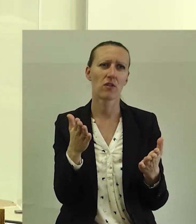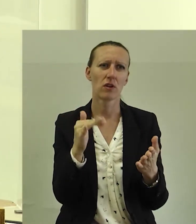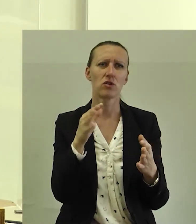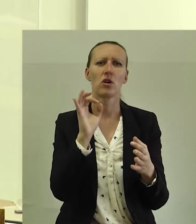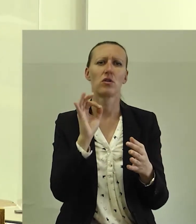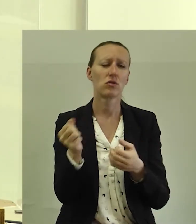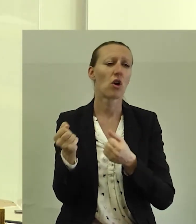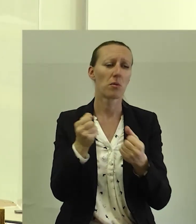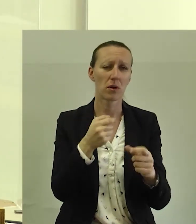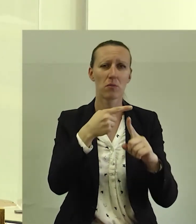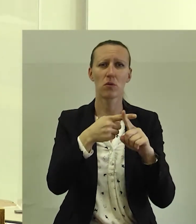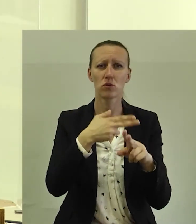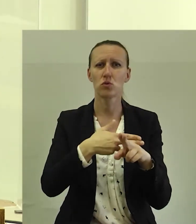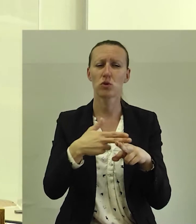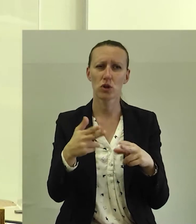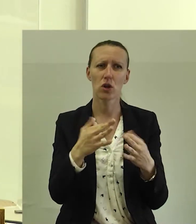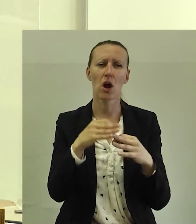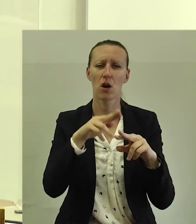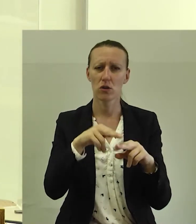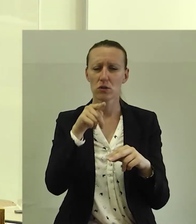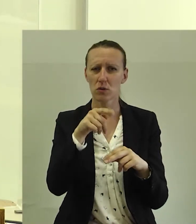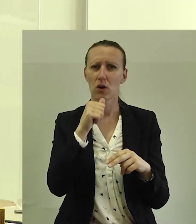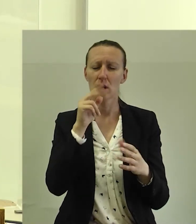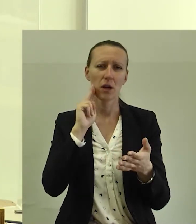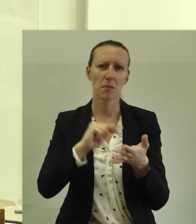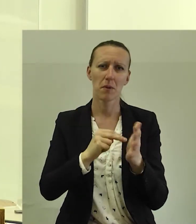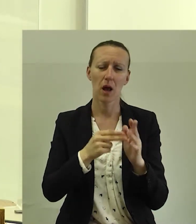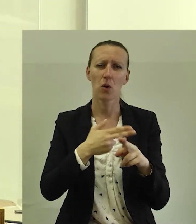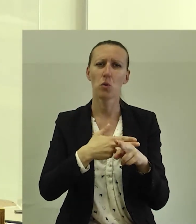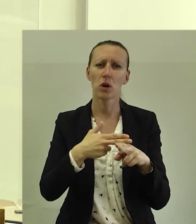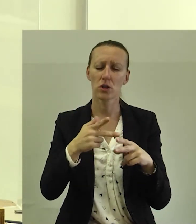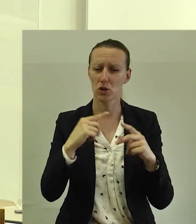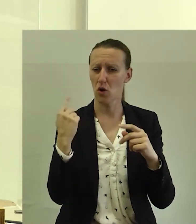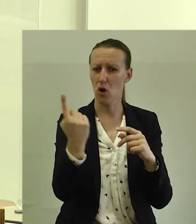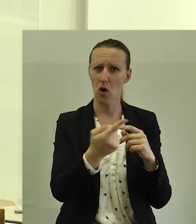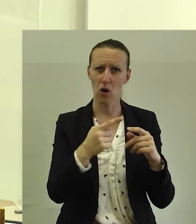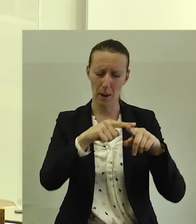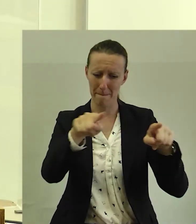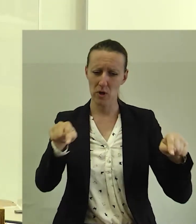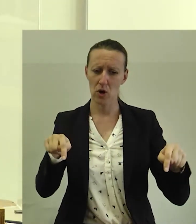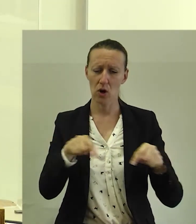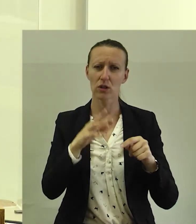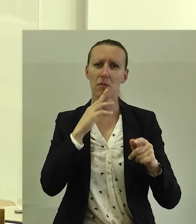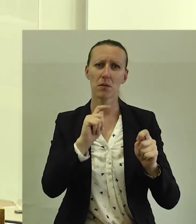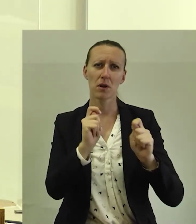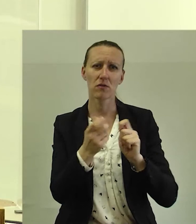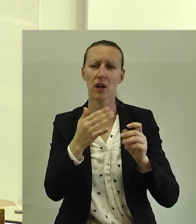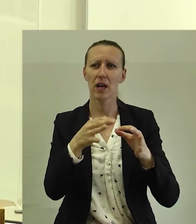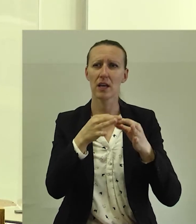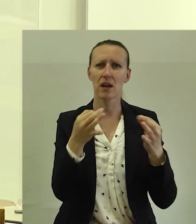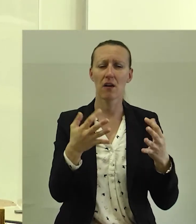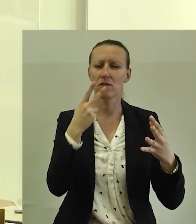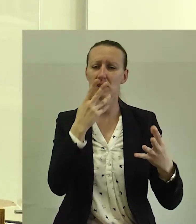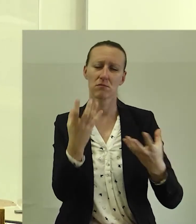jako doprinijeti osim samog uređenja, a osim toga i planira se urediti okolni prostor, znači da bi se on pretvorio u neki javni